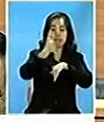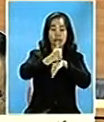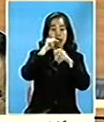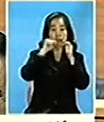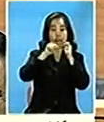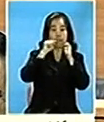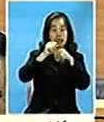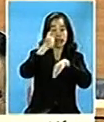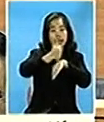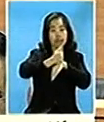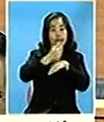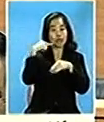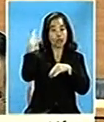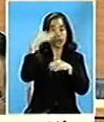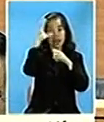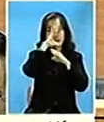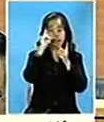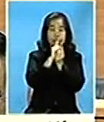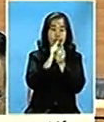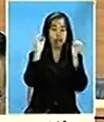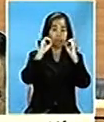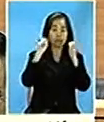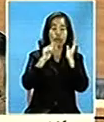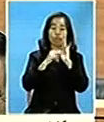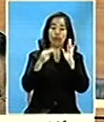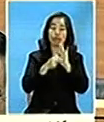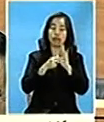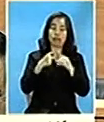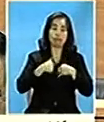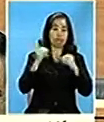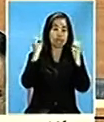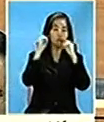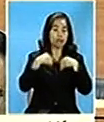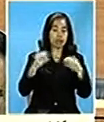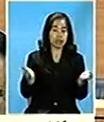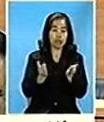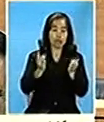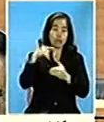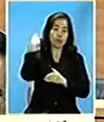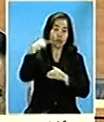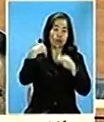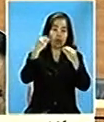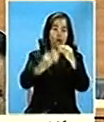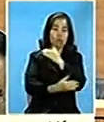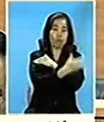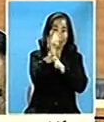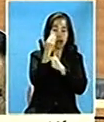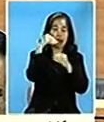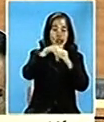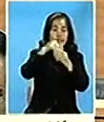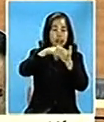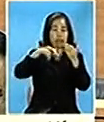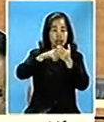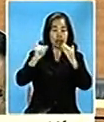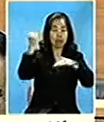ไม่มีแล้วแสดงว่าเรานี่ไม่ได้ทำการสนับสนุนหรือให้โอกาสสตรีในการที่จะก้าวไป